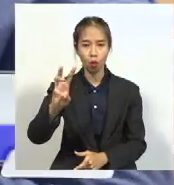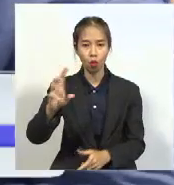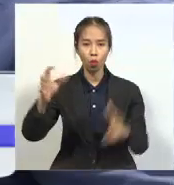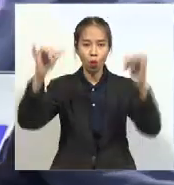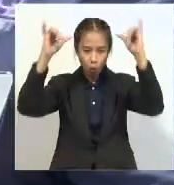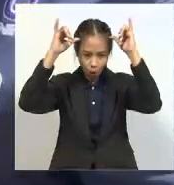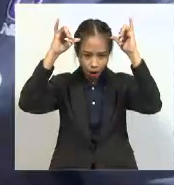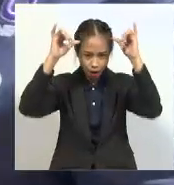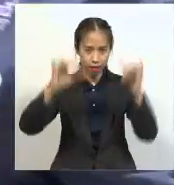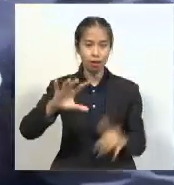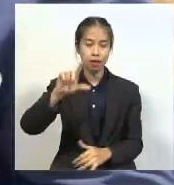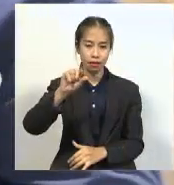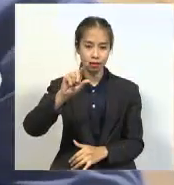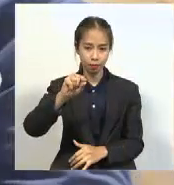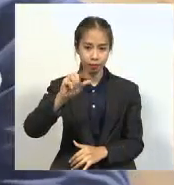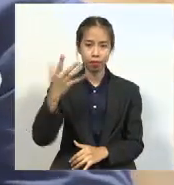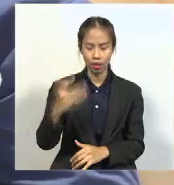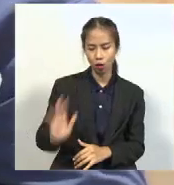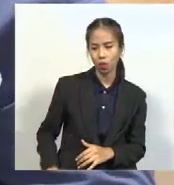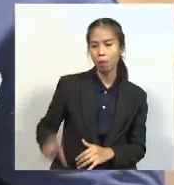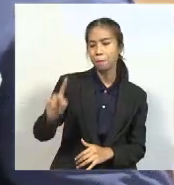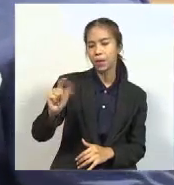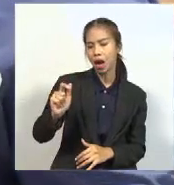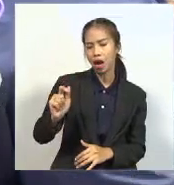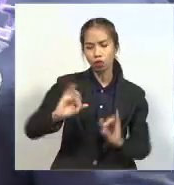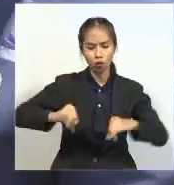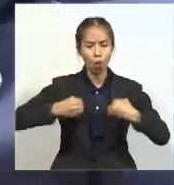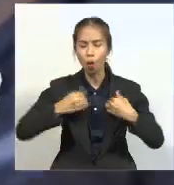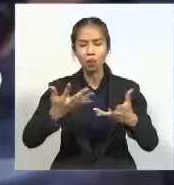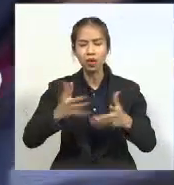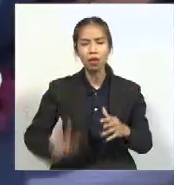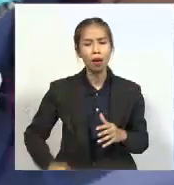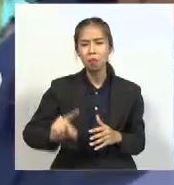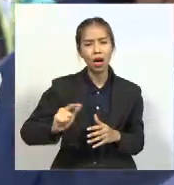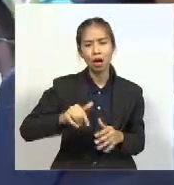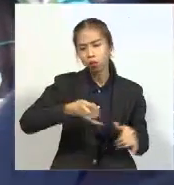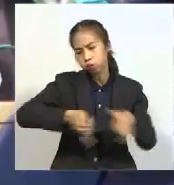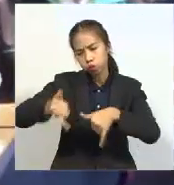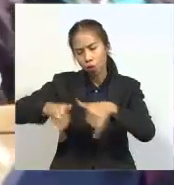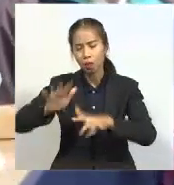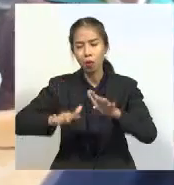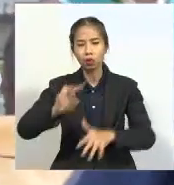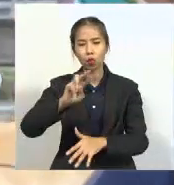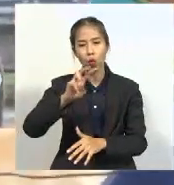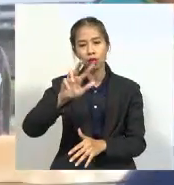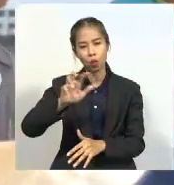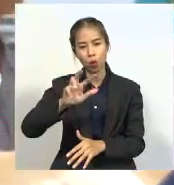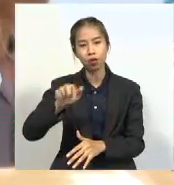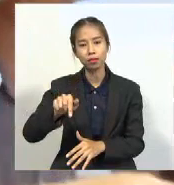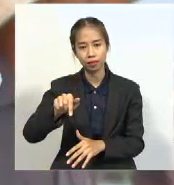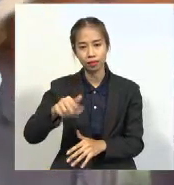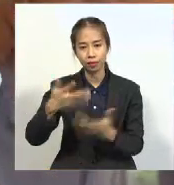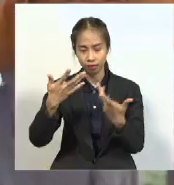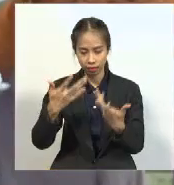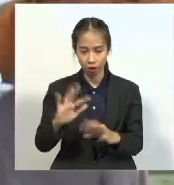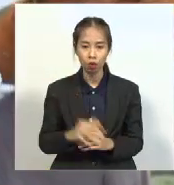มาณ20และส่วนที่เหลือนี่จะเป็นสุนัขไม่มีเจ้าของนะครับประมาณ200ถึง300ตัวนะครับส่วนในด้